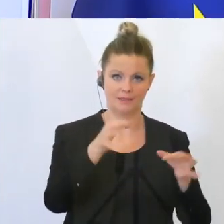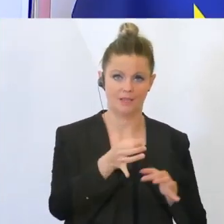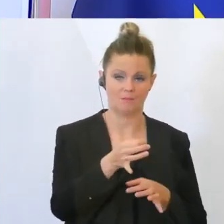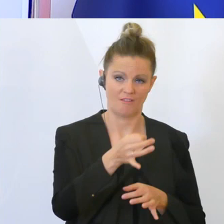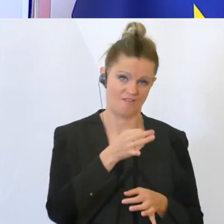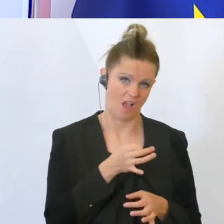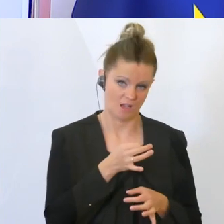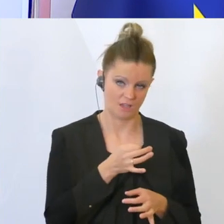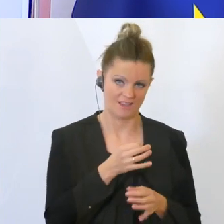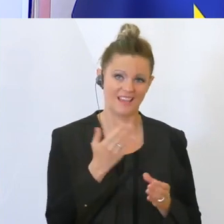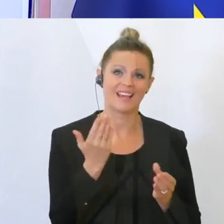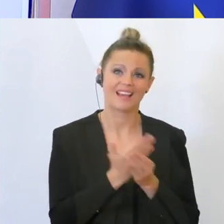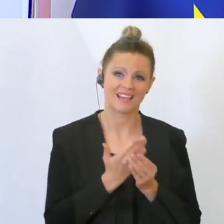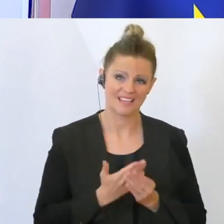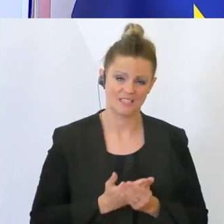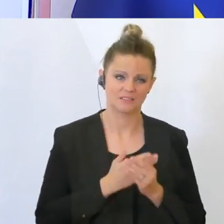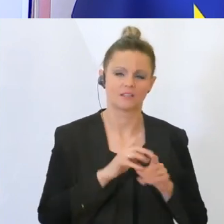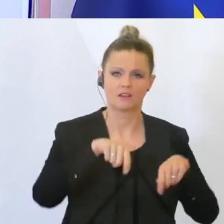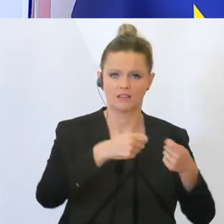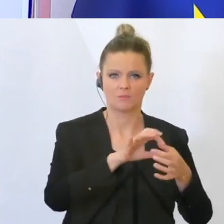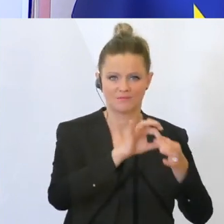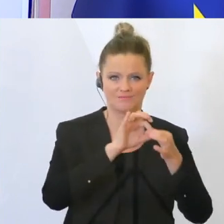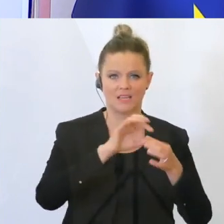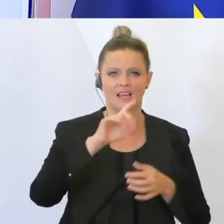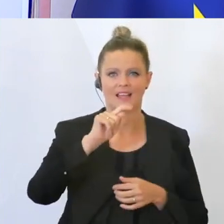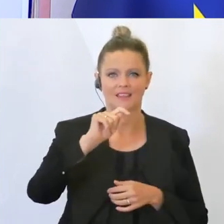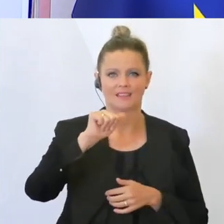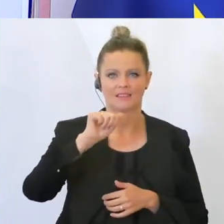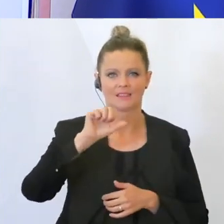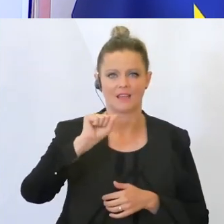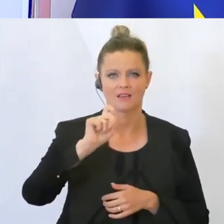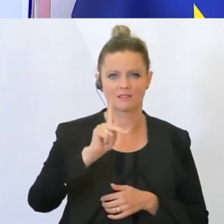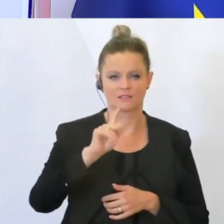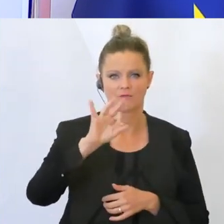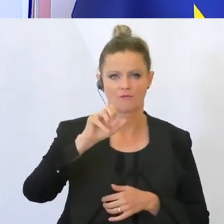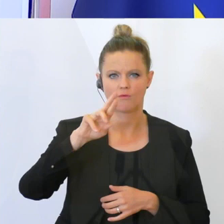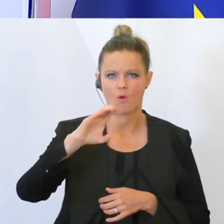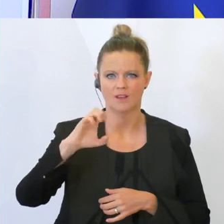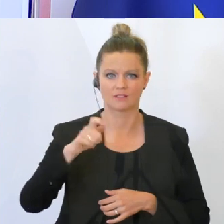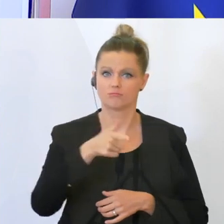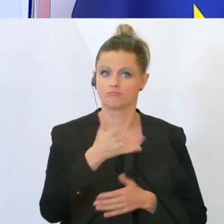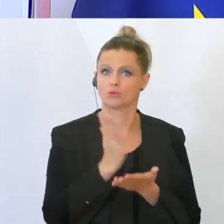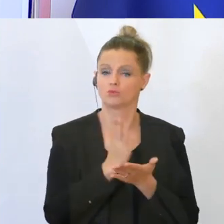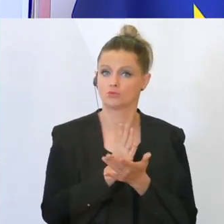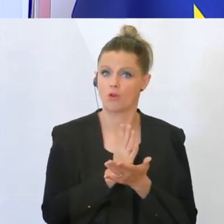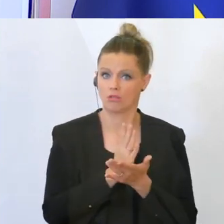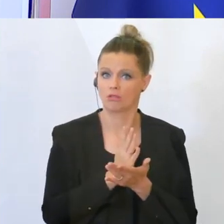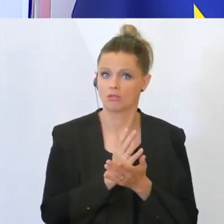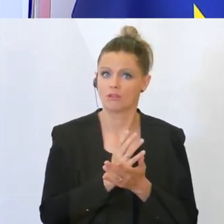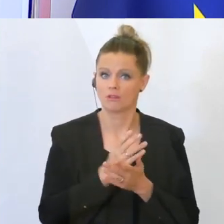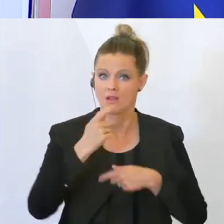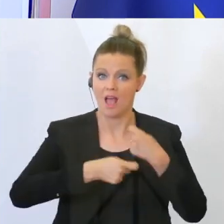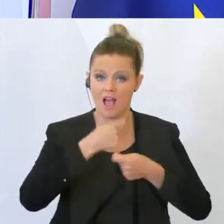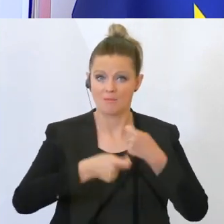zum Register. Hier ist eine Taskforce eingerichtet worden von mir, die bereits tagt. Es sind Experten drinnen aus